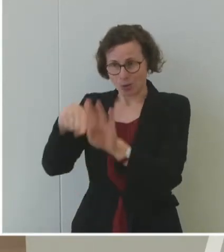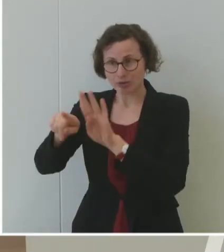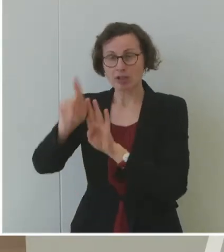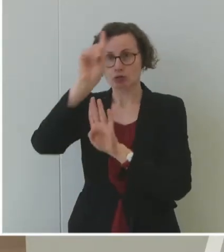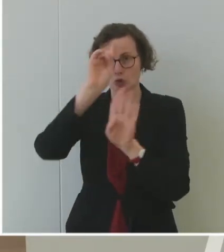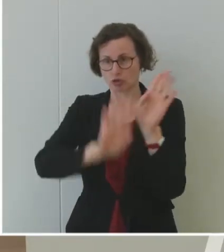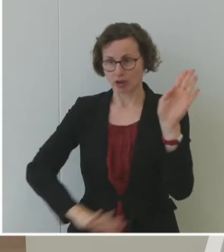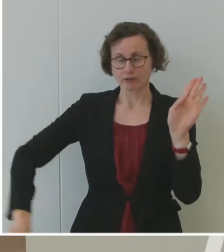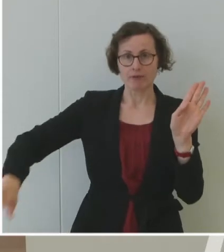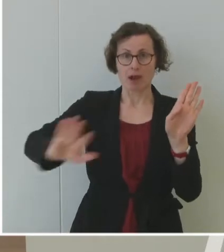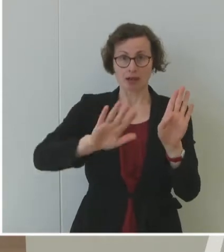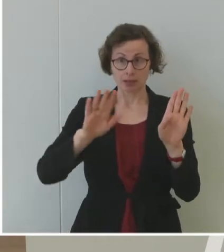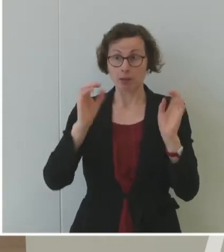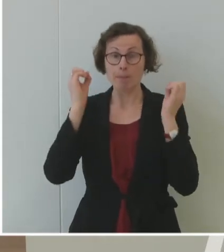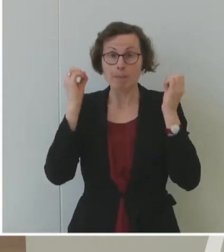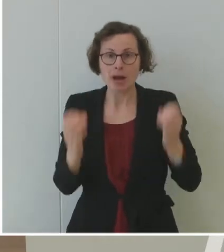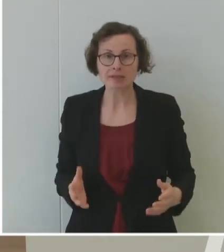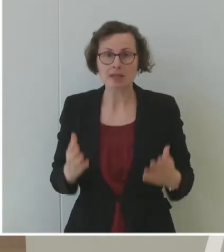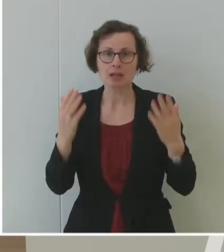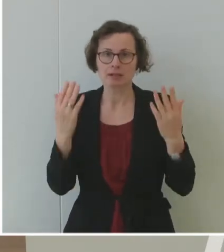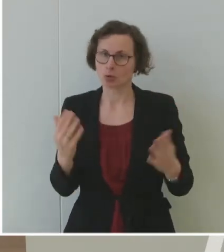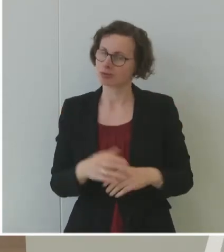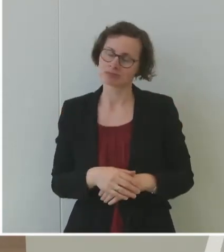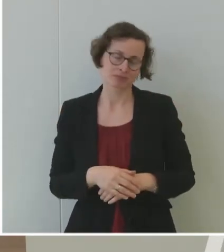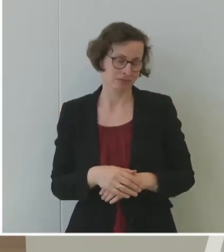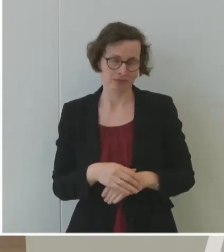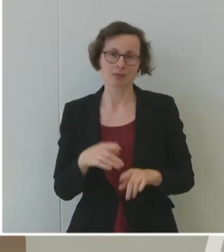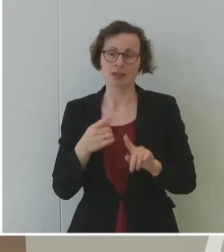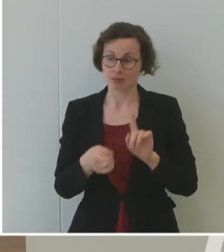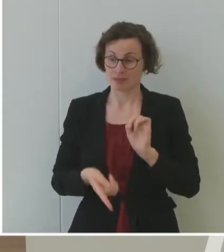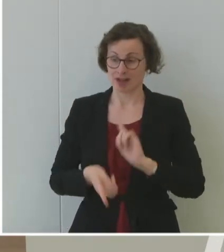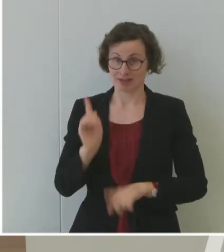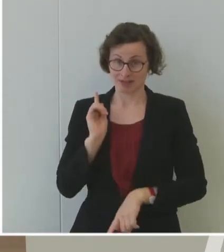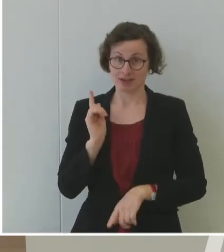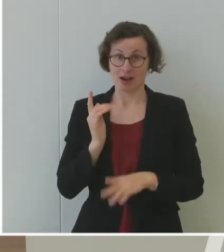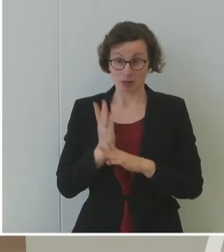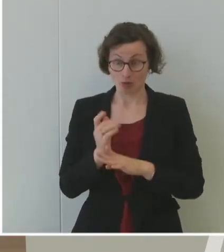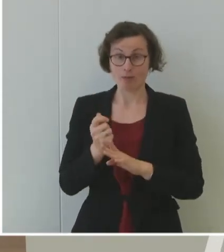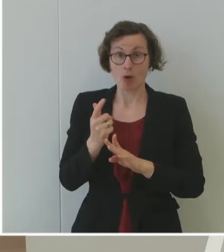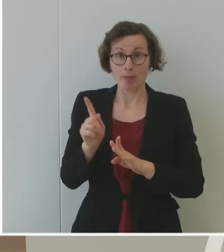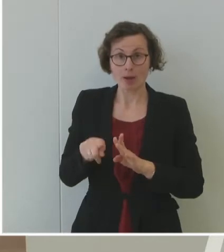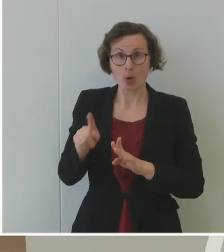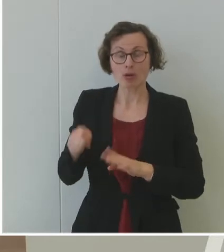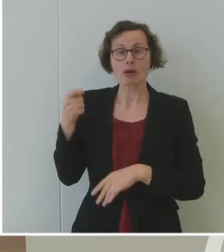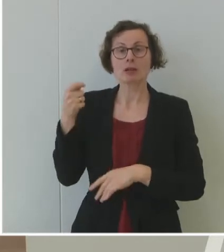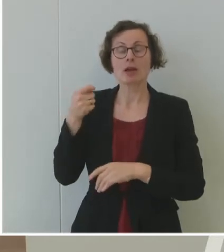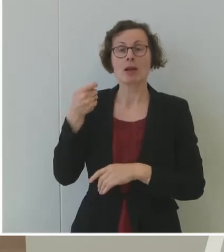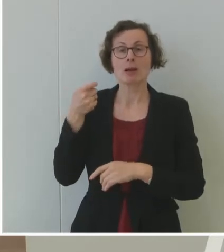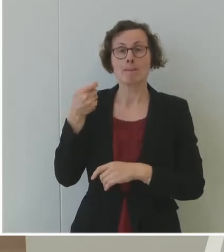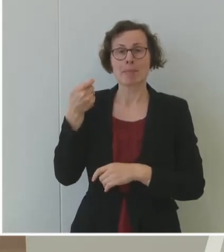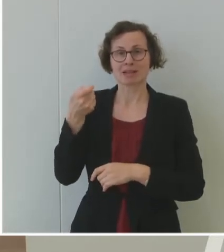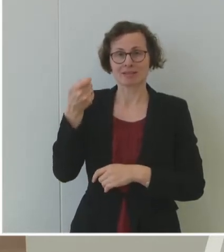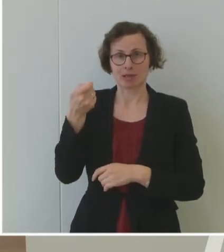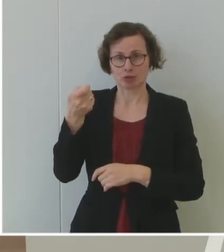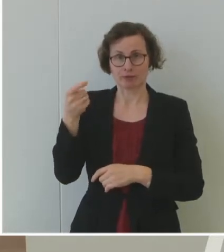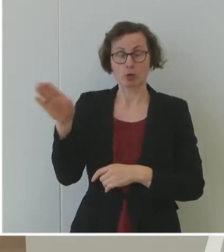ist nicht einfach vom Himmel gefallen. Und das sehen wir auch daran, dass noch im letzten Jahr, vor einigen Monaten, die Bertelsmann-Stiftung gemeinsam mit Karl Lauterbach